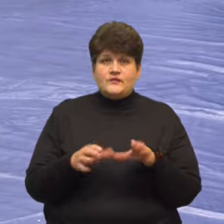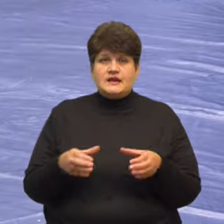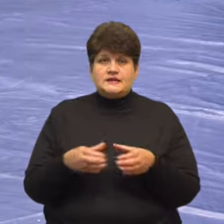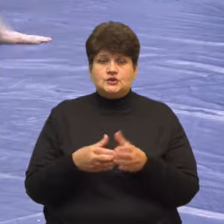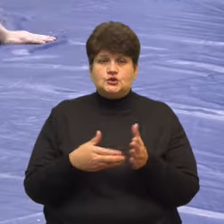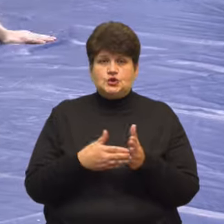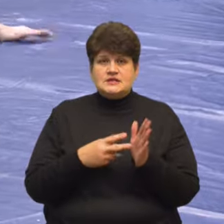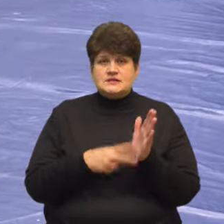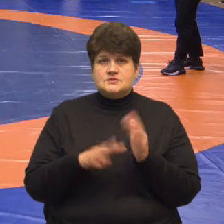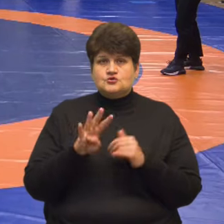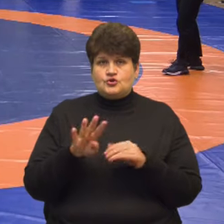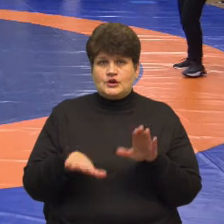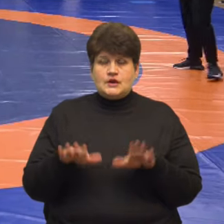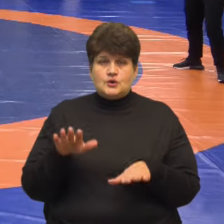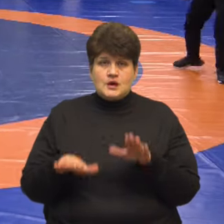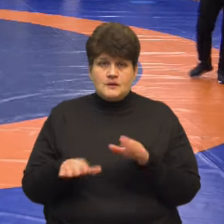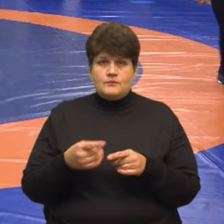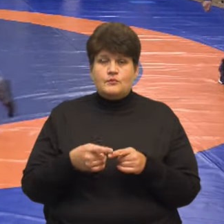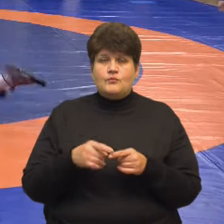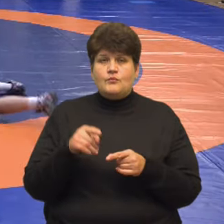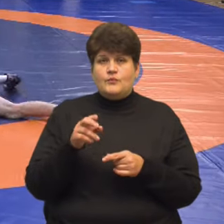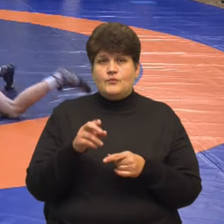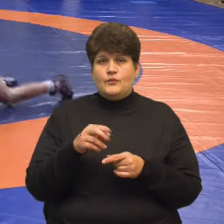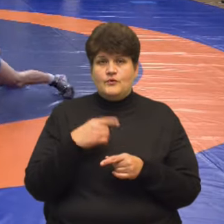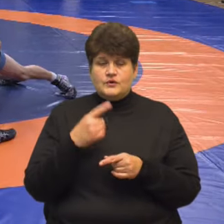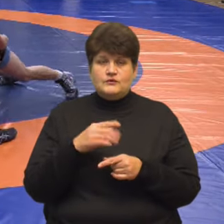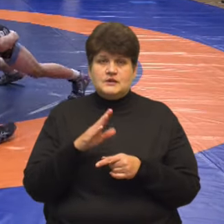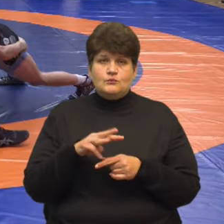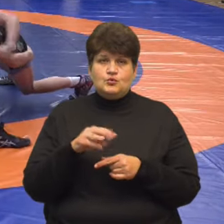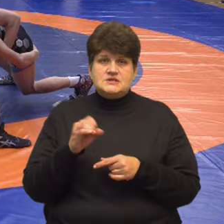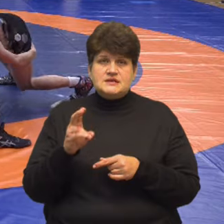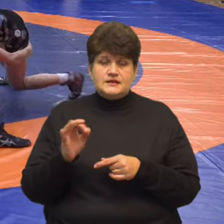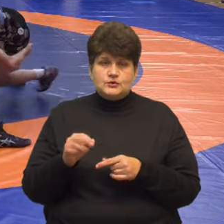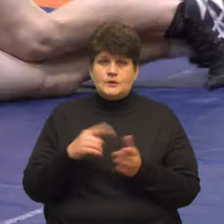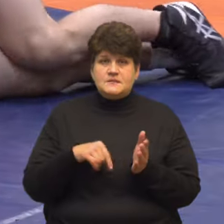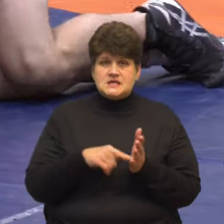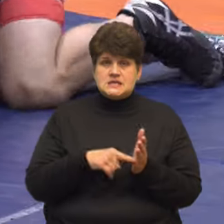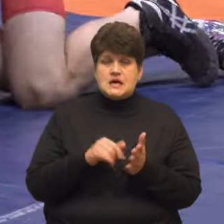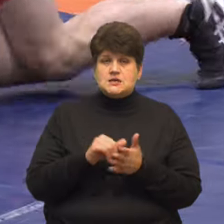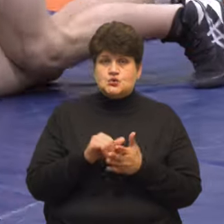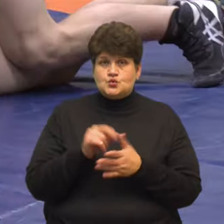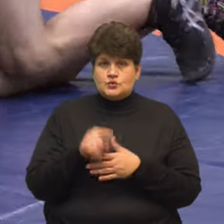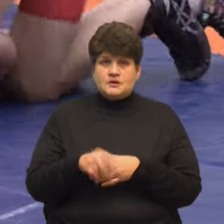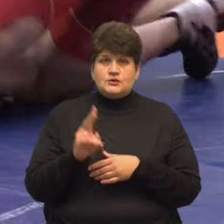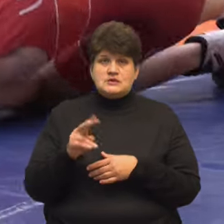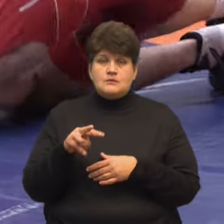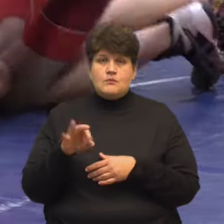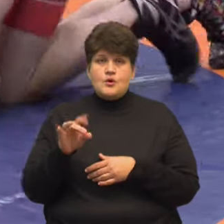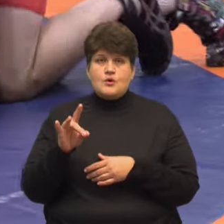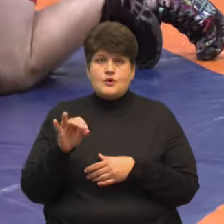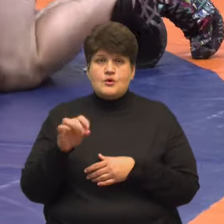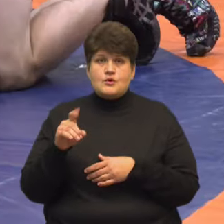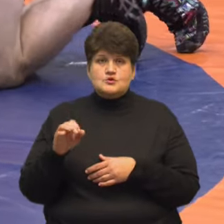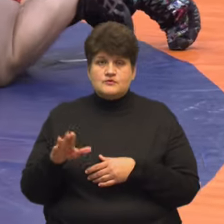74 кг борються Володимир Мусієнко з міста Суми він у червоному трико та Костянтин Морозов з Хмельниччини